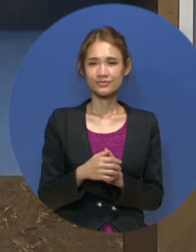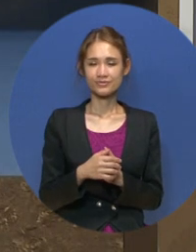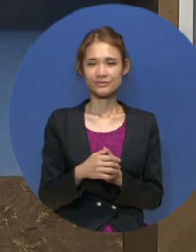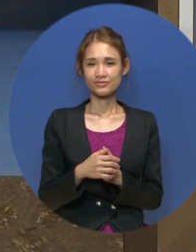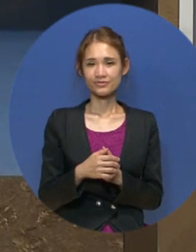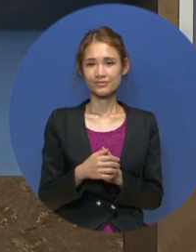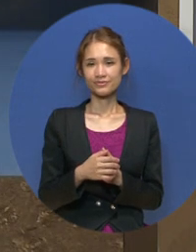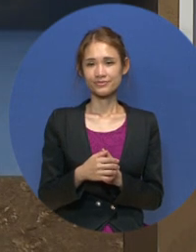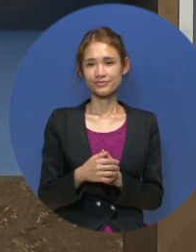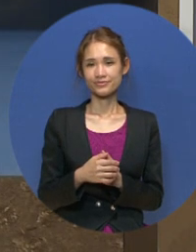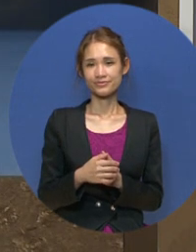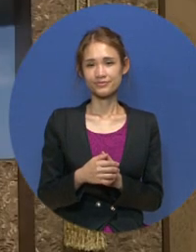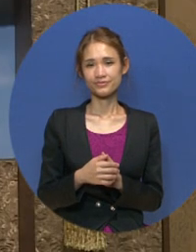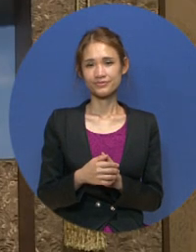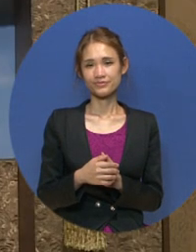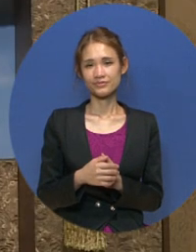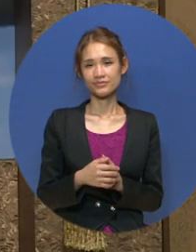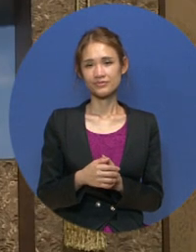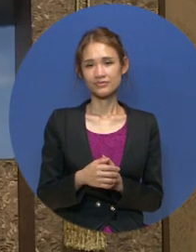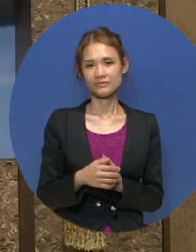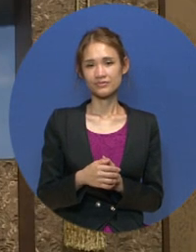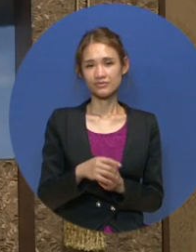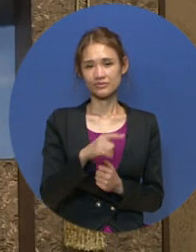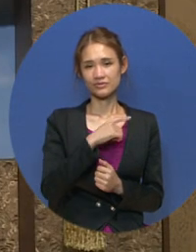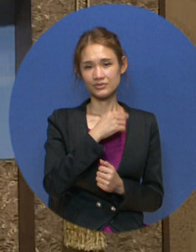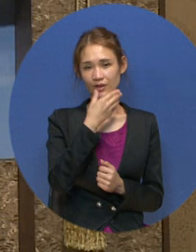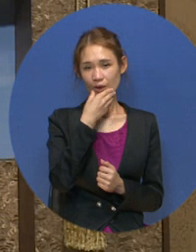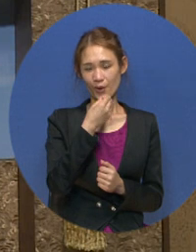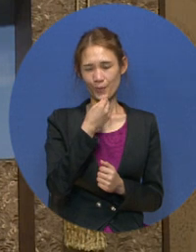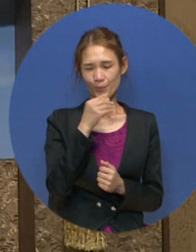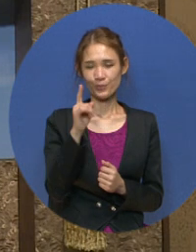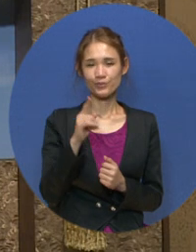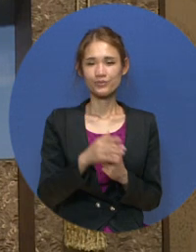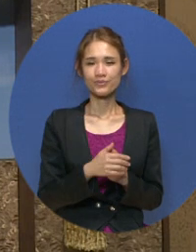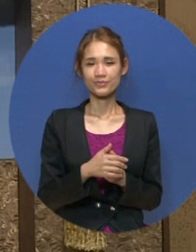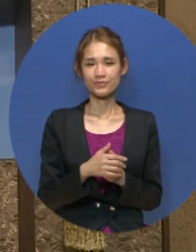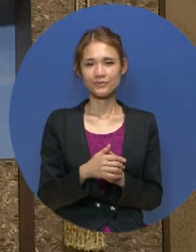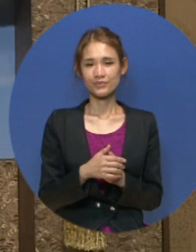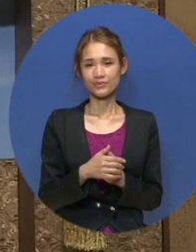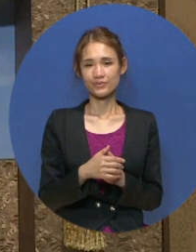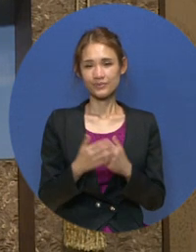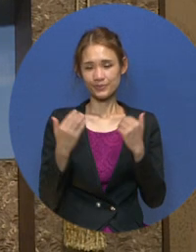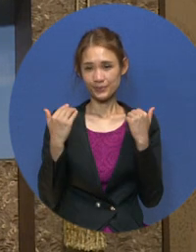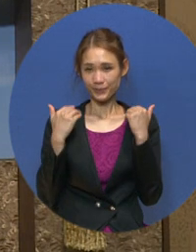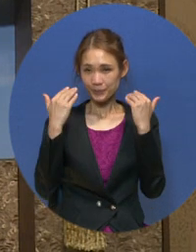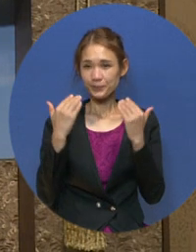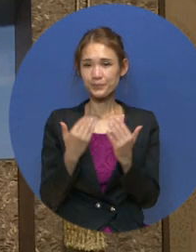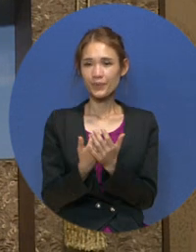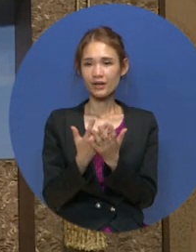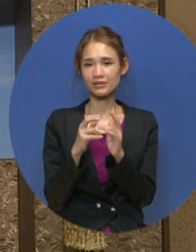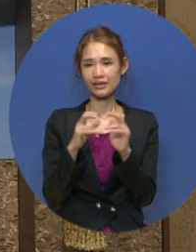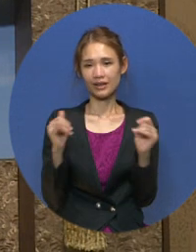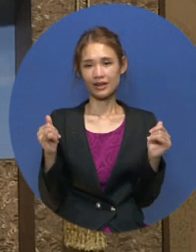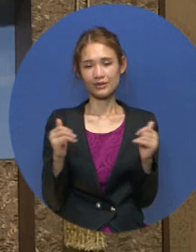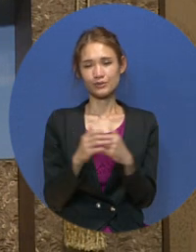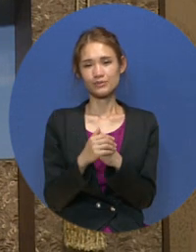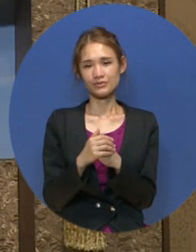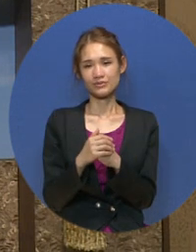있다면 공유해 주시죠. 네. 제일 행복한 순간들은 발달장애인 우리 직원분들이